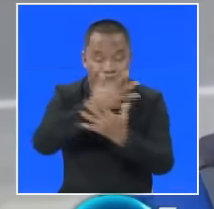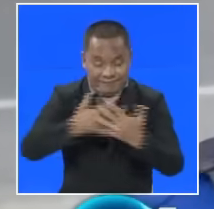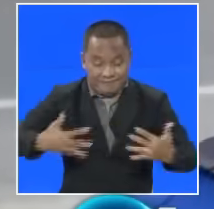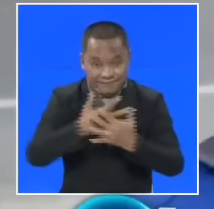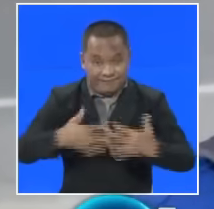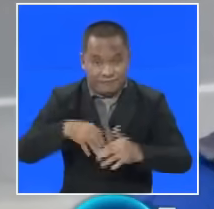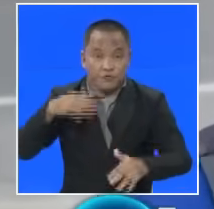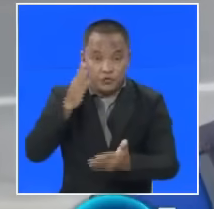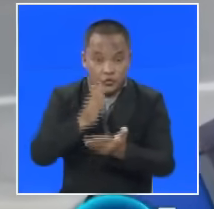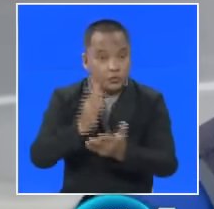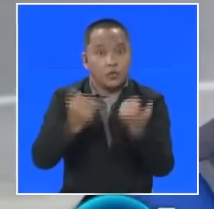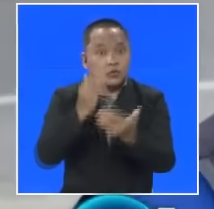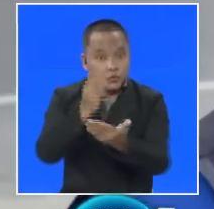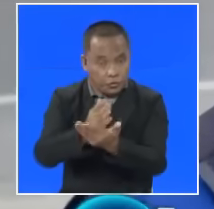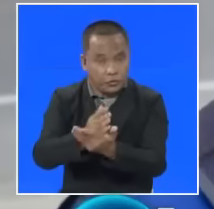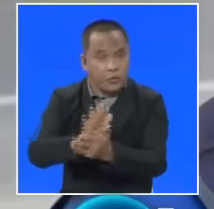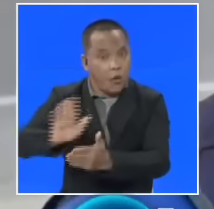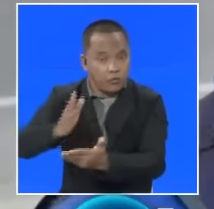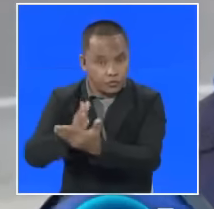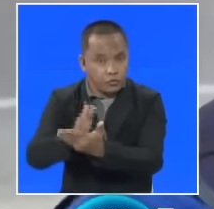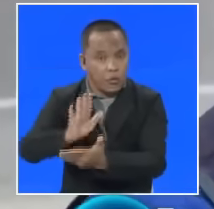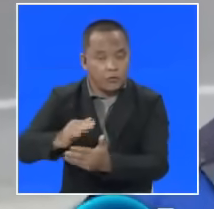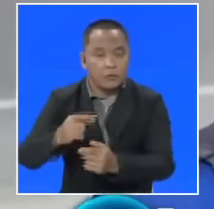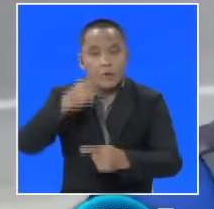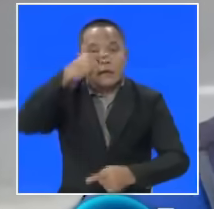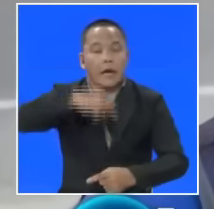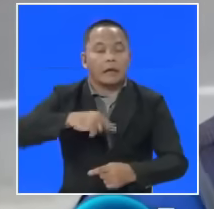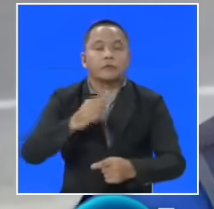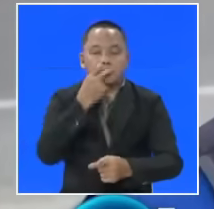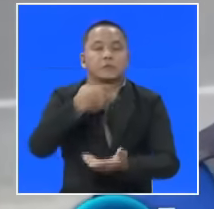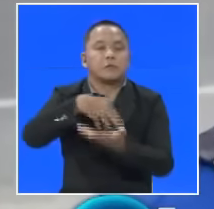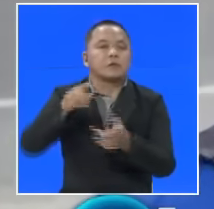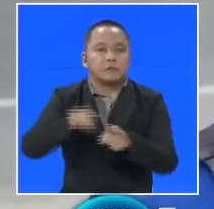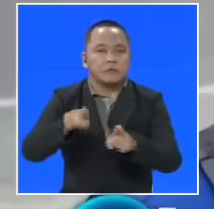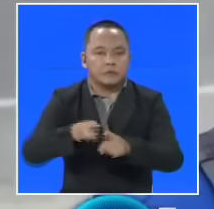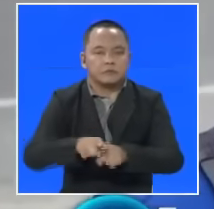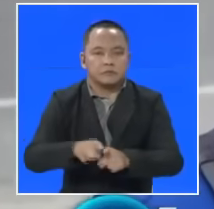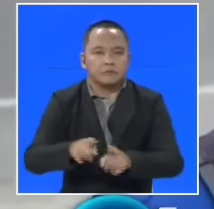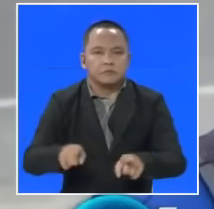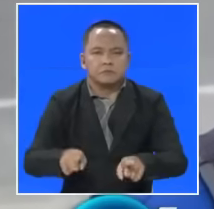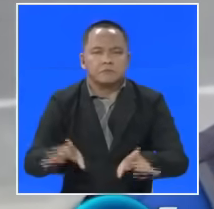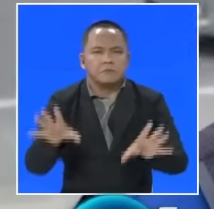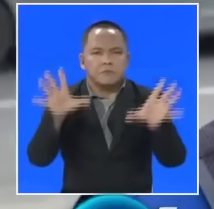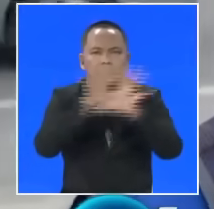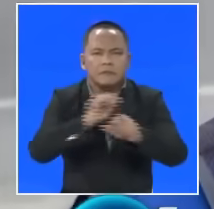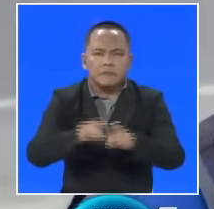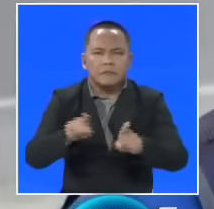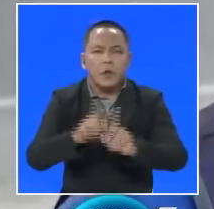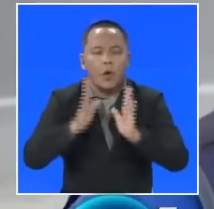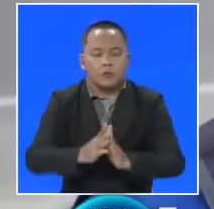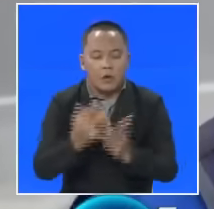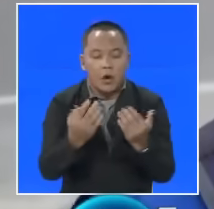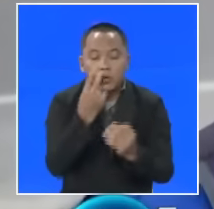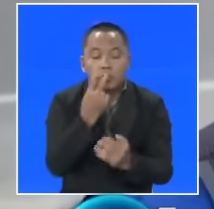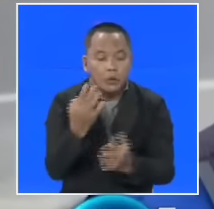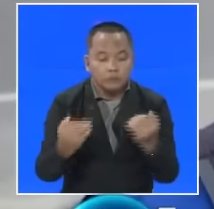ลยนะ ค่ะ เขาจะไม่ขับรถเร็วด้วยเขาจะหยุดทันทีแต่บ้านเราก็อย่างที่รปภ.พูดนั่นแหละถูกต้องแล้วคือเหมือนกับคนอ่ะต้องรอร